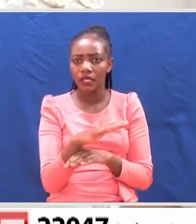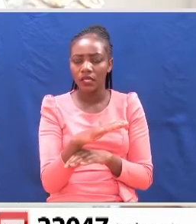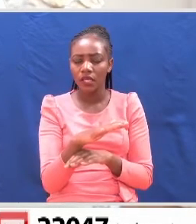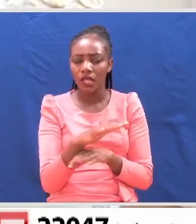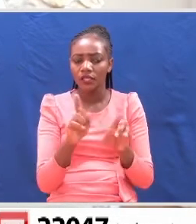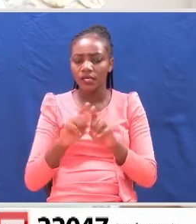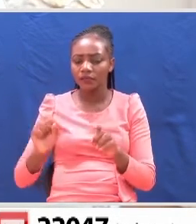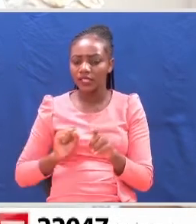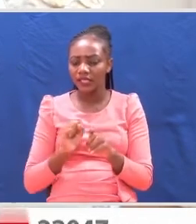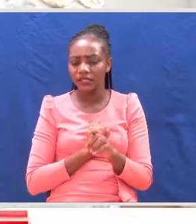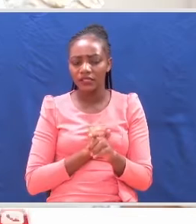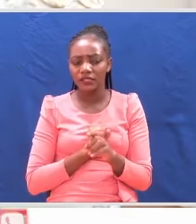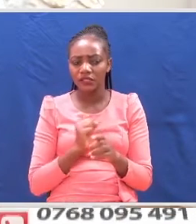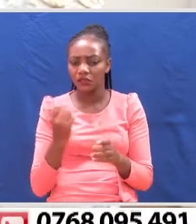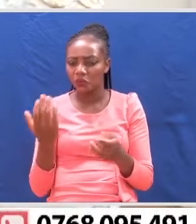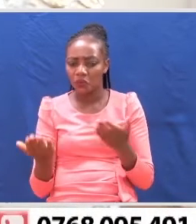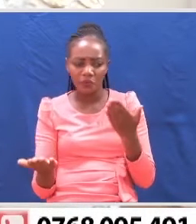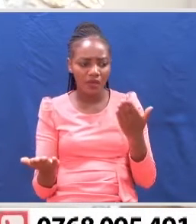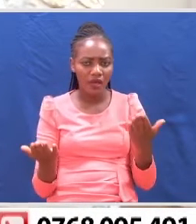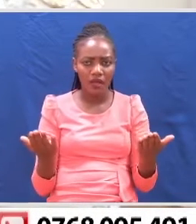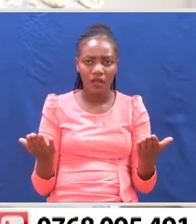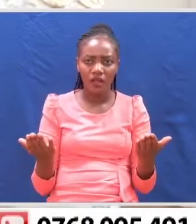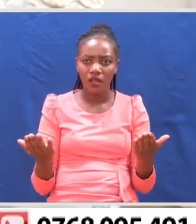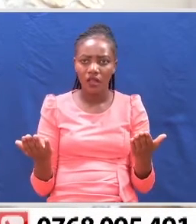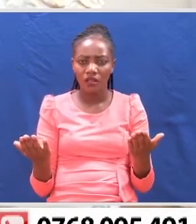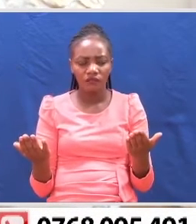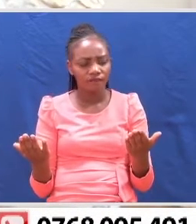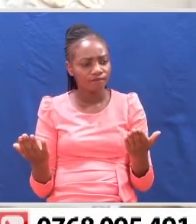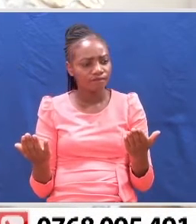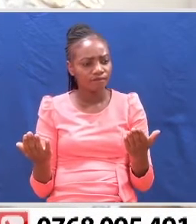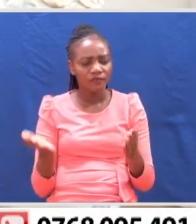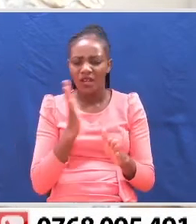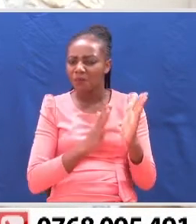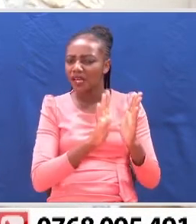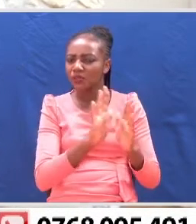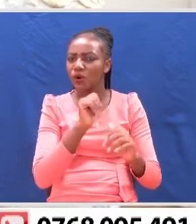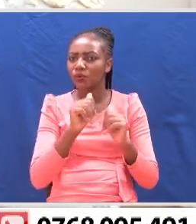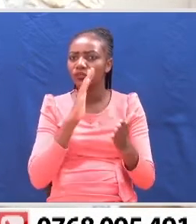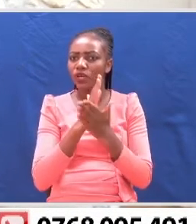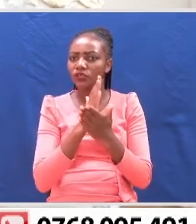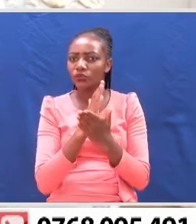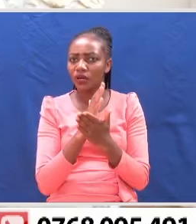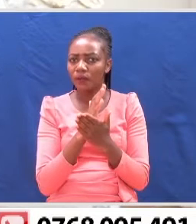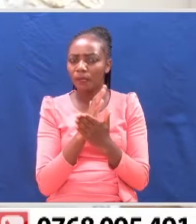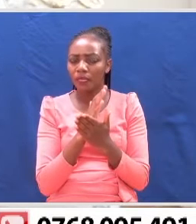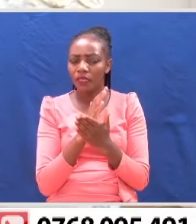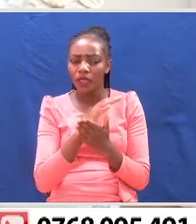ambavyo bunge lenu litakuwa. Je, ni kipi ambacho kinaweza kufanywa wakati huu kuhakikisha kwamba haya mamlaka ambayo